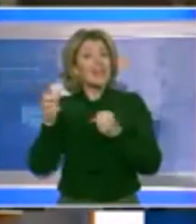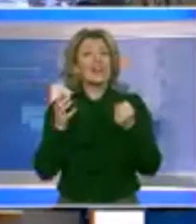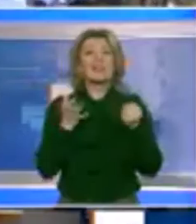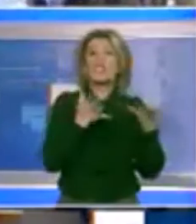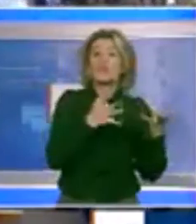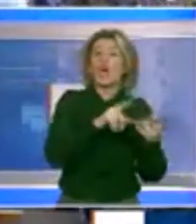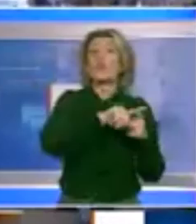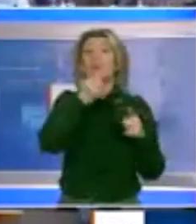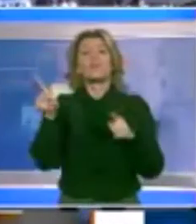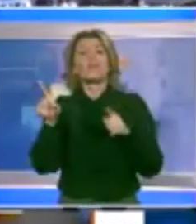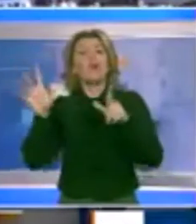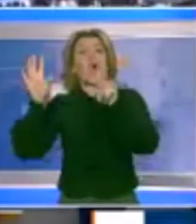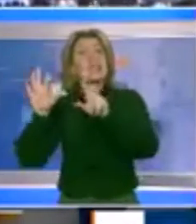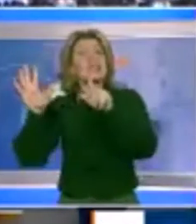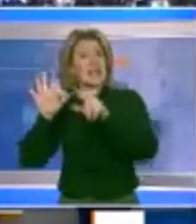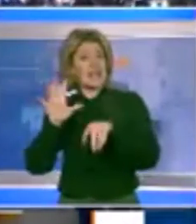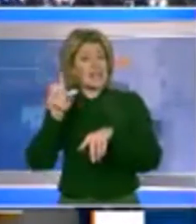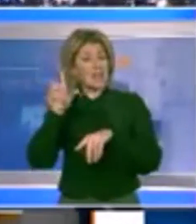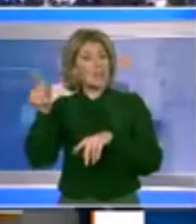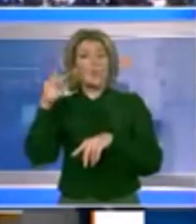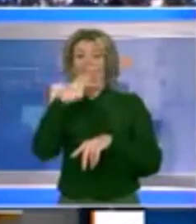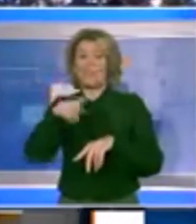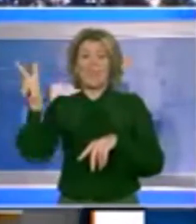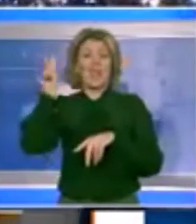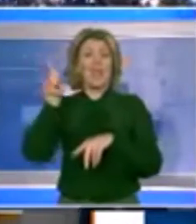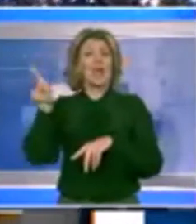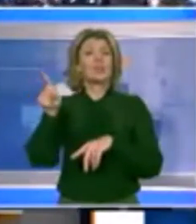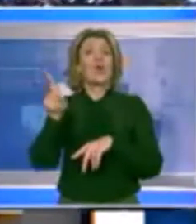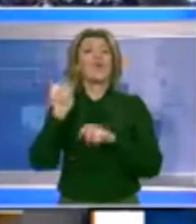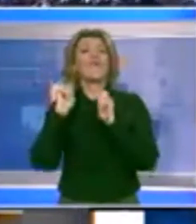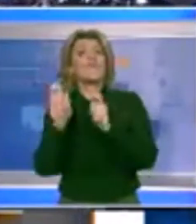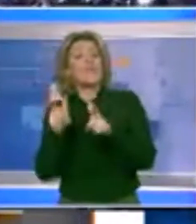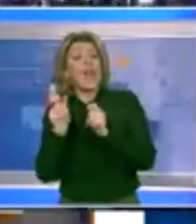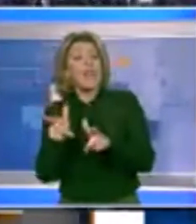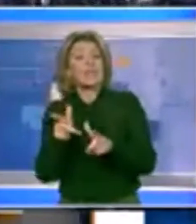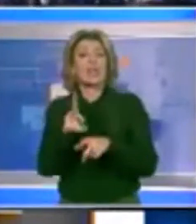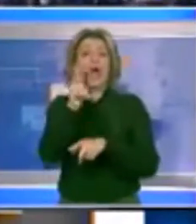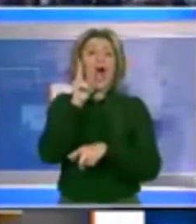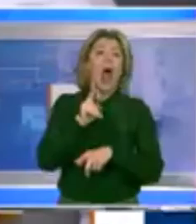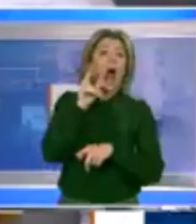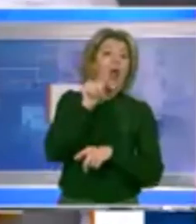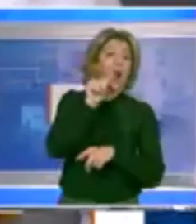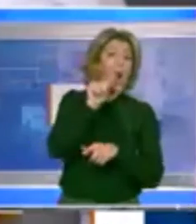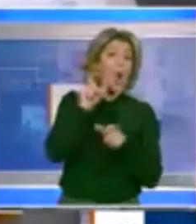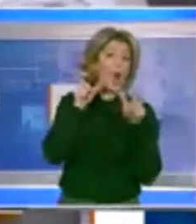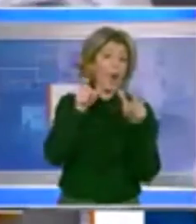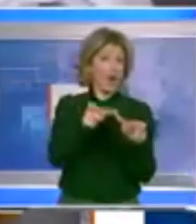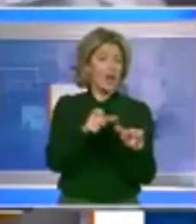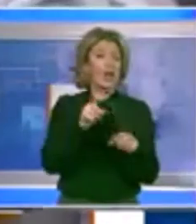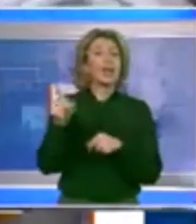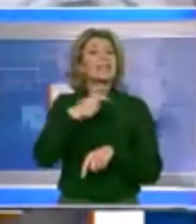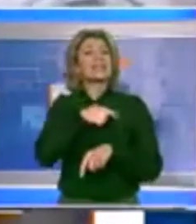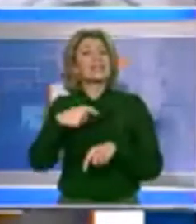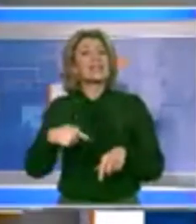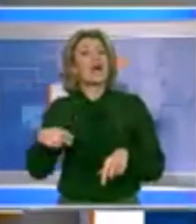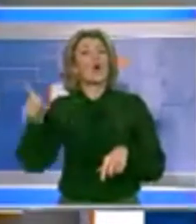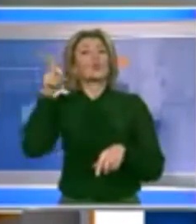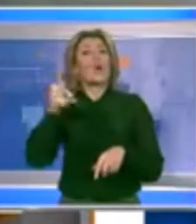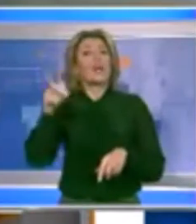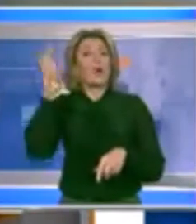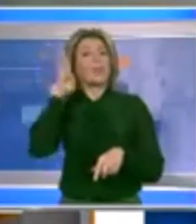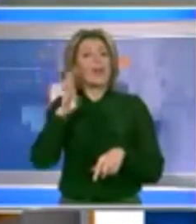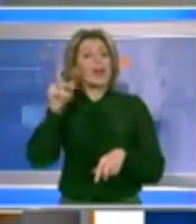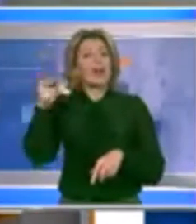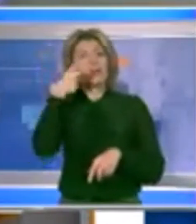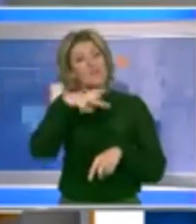7 del primo gennaio divieto di consumazione di vendita per asporto di bevande alcoliche il sindaco domenico bernardi anche